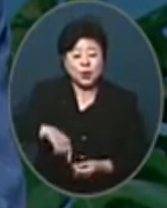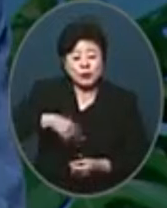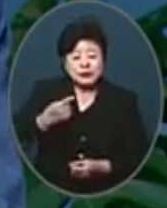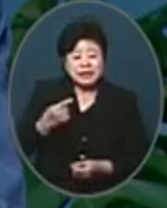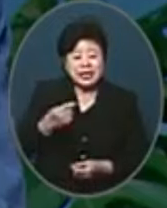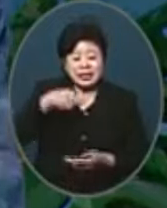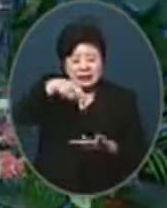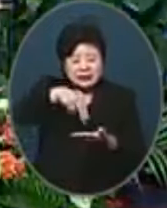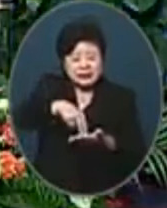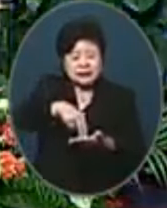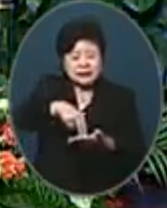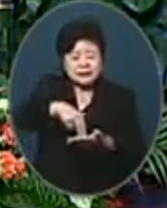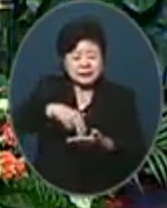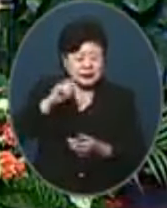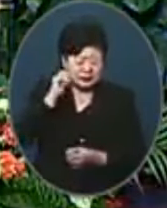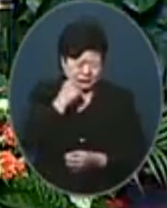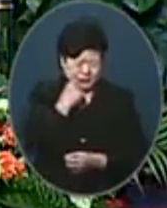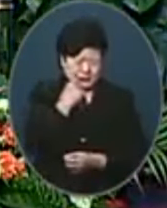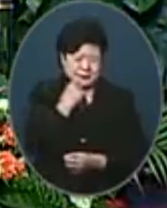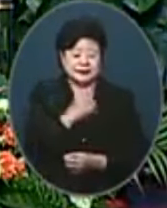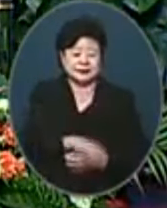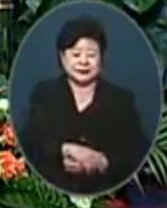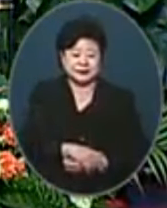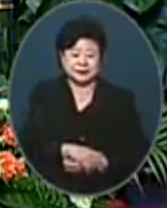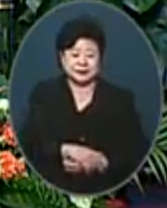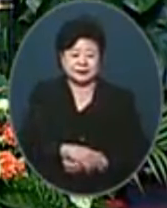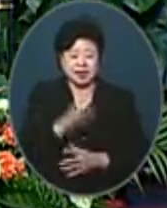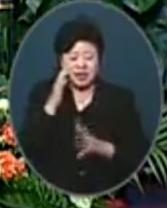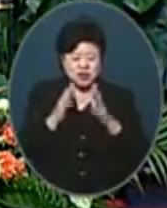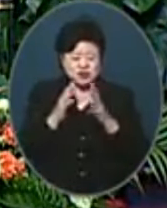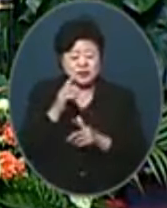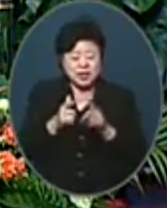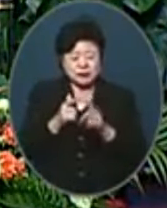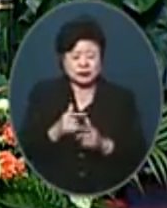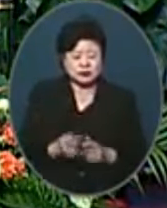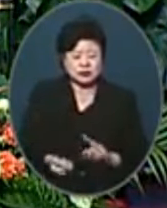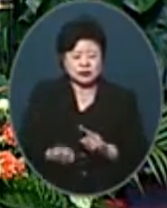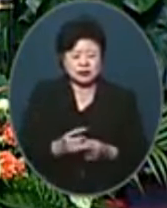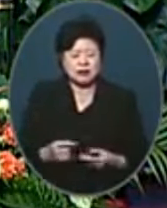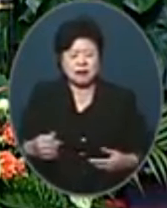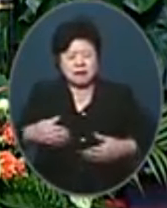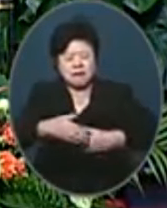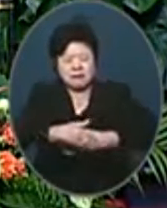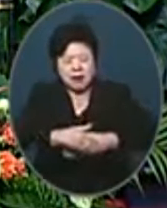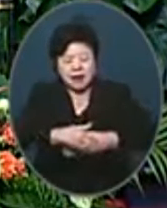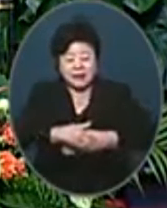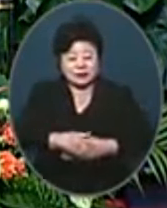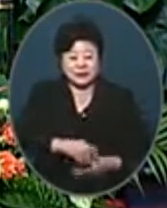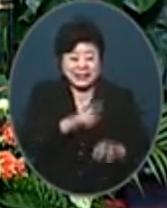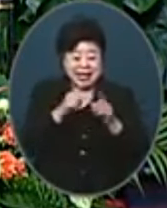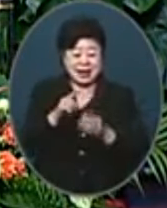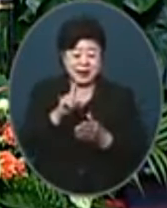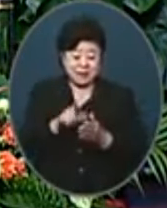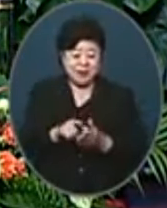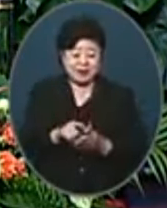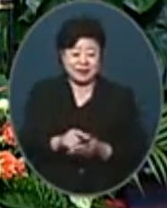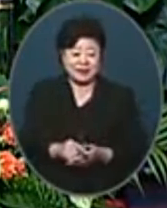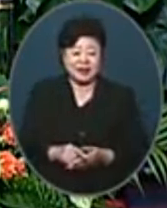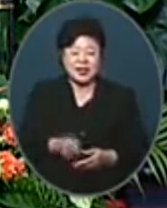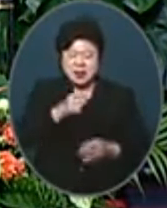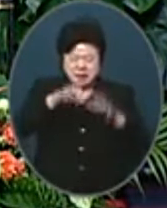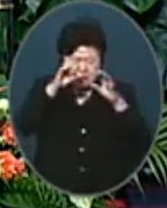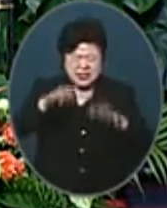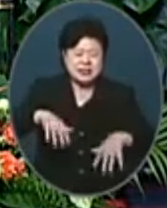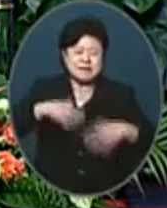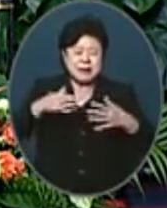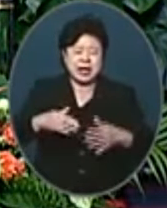혼자서 거센 풍파를 이길 수 없지만 수포의 나무들처럼 서로 껴안고 살아가면 아무리